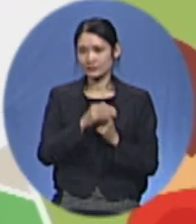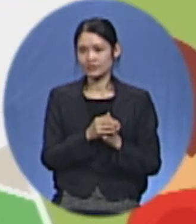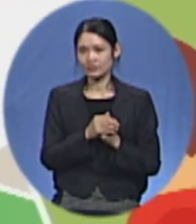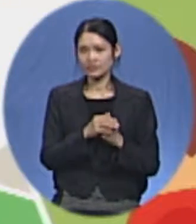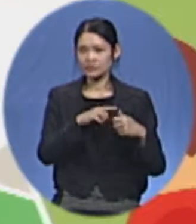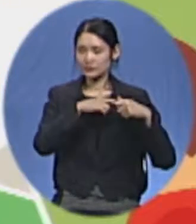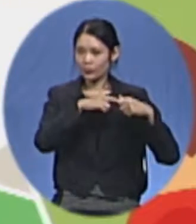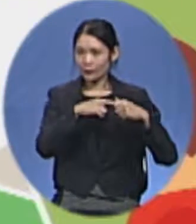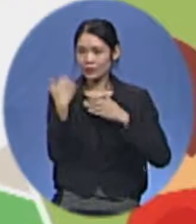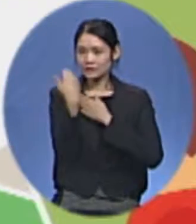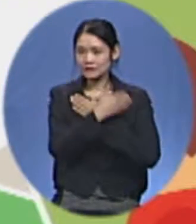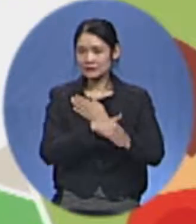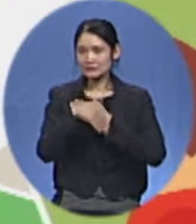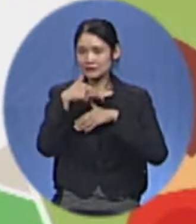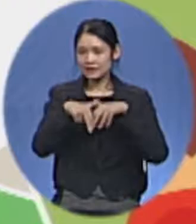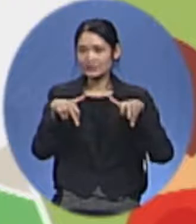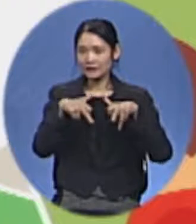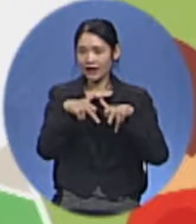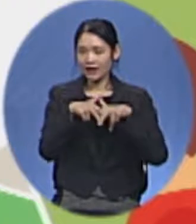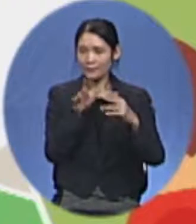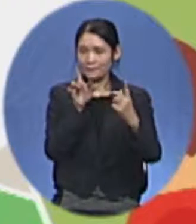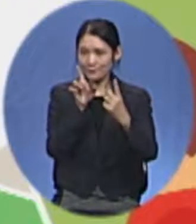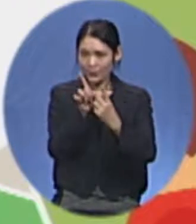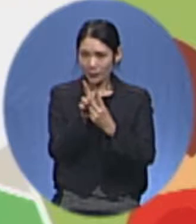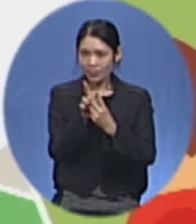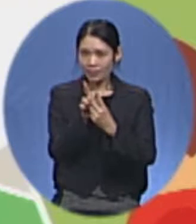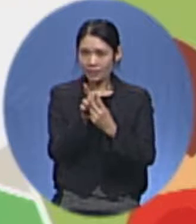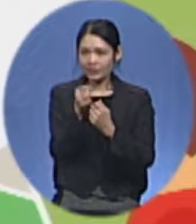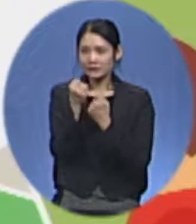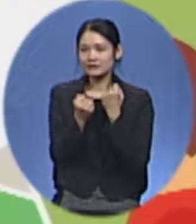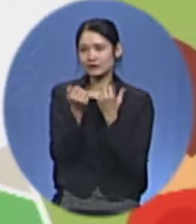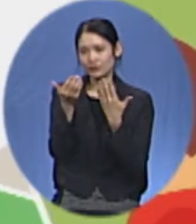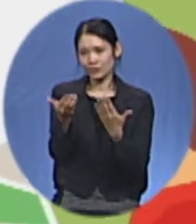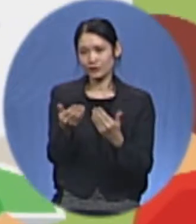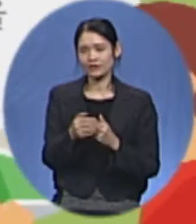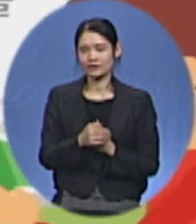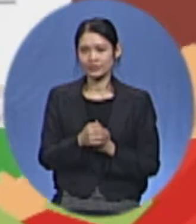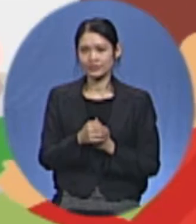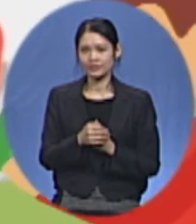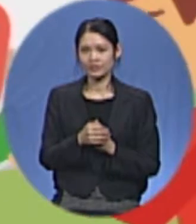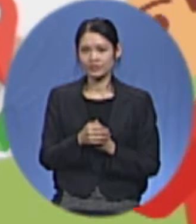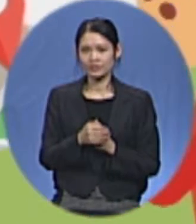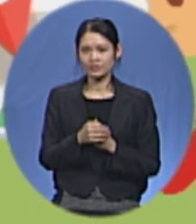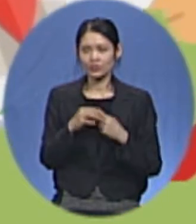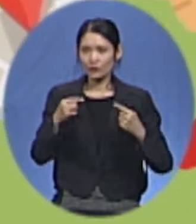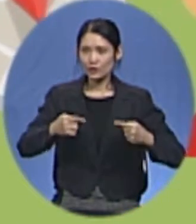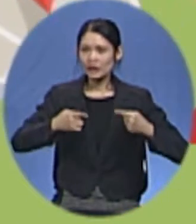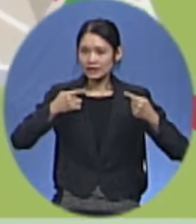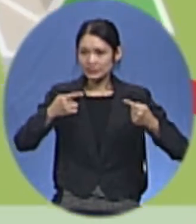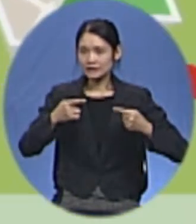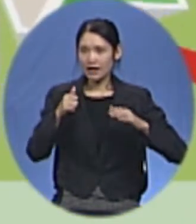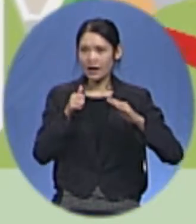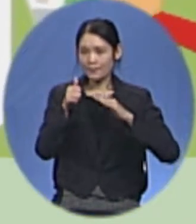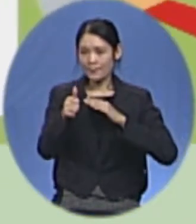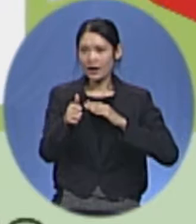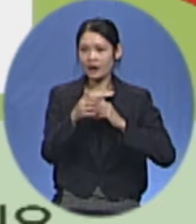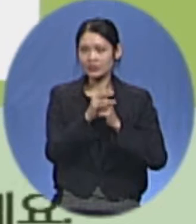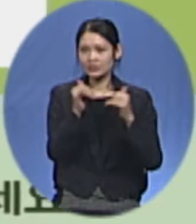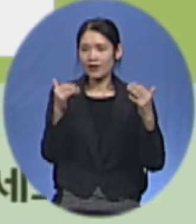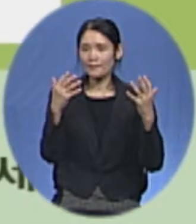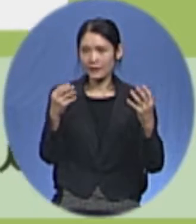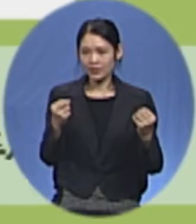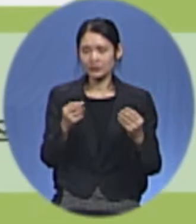먼저 시체장애인을 만났을 경우에 대해서 알려드리겠습니다. 휠체어를 이용하시는 분들이